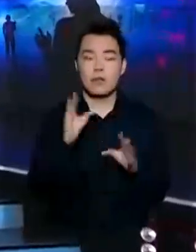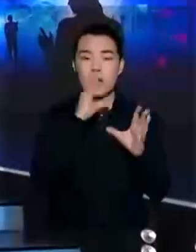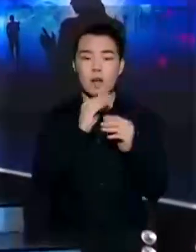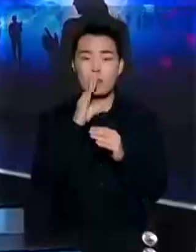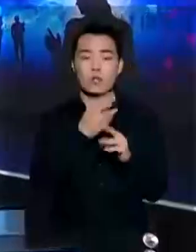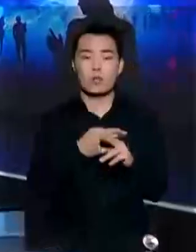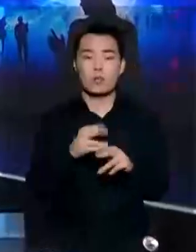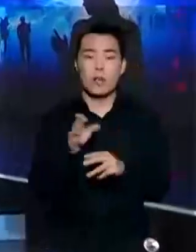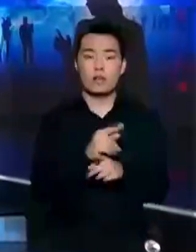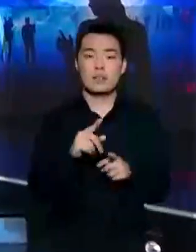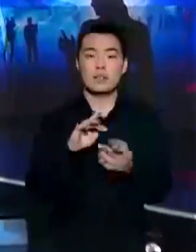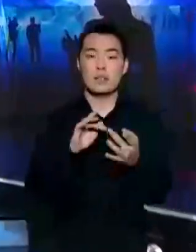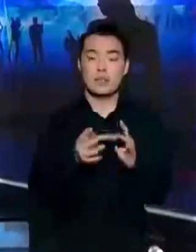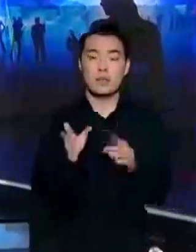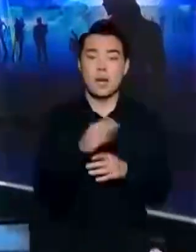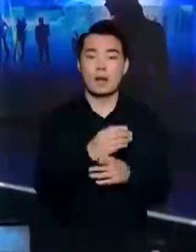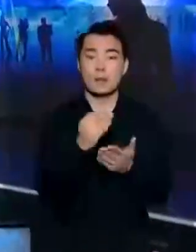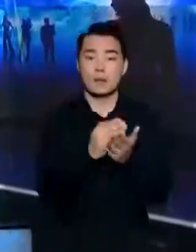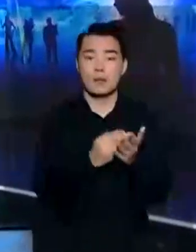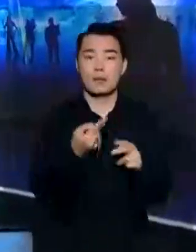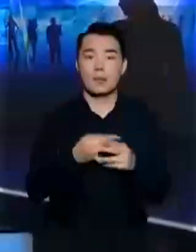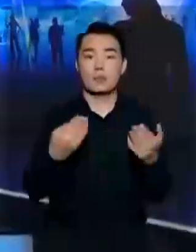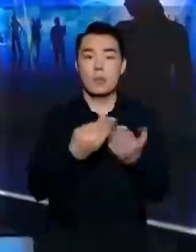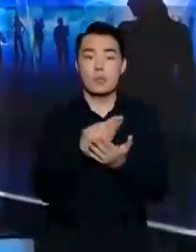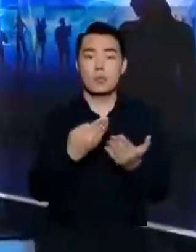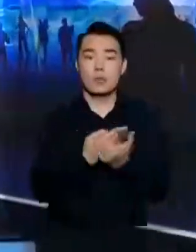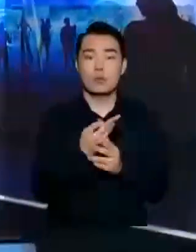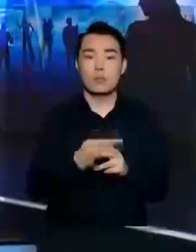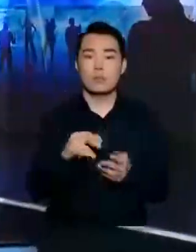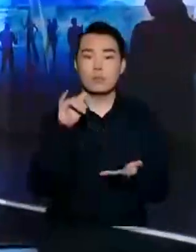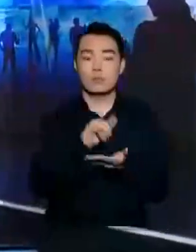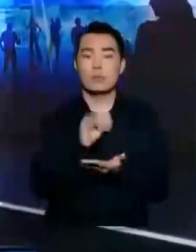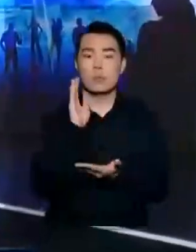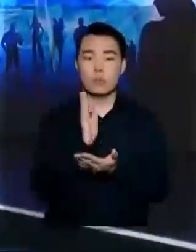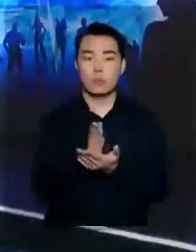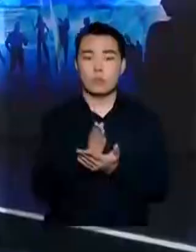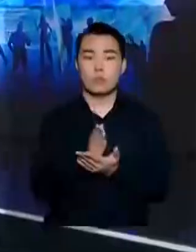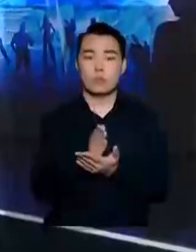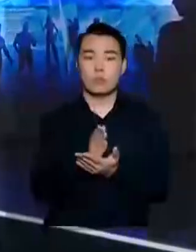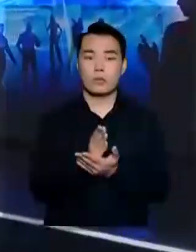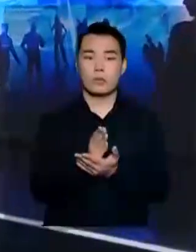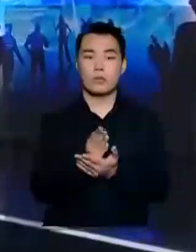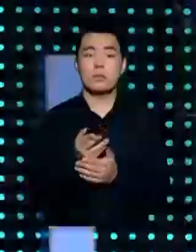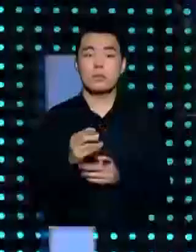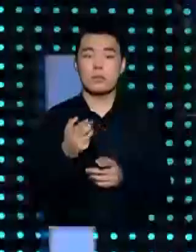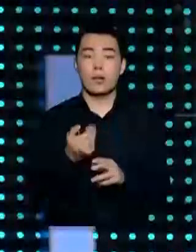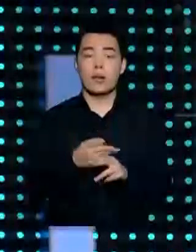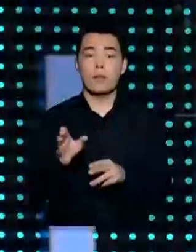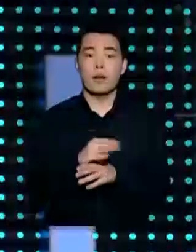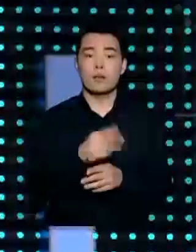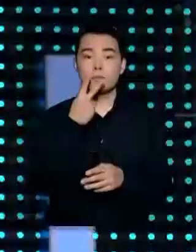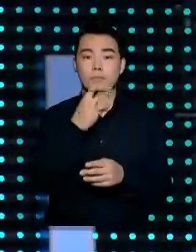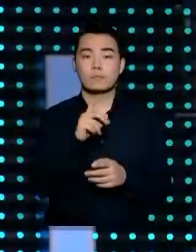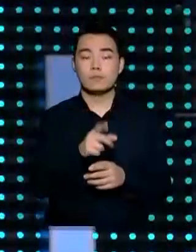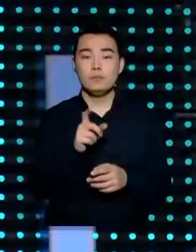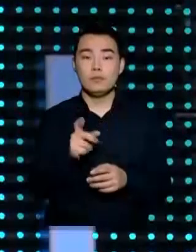қосымшаларға, жаңалық сайттарға біз осы жаңалықты енгізетін боламыз. Яғни халыққа